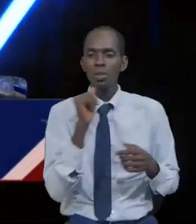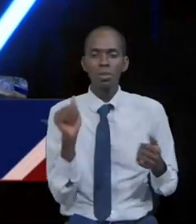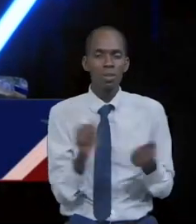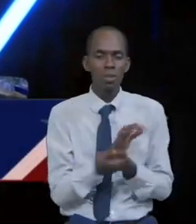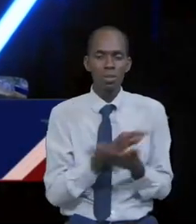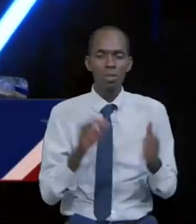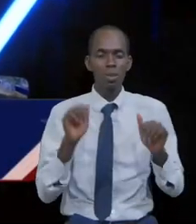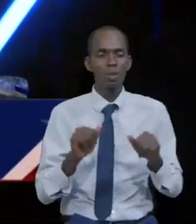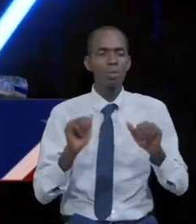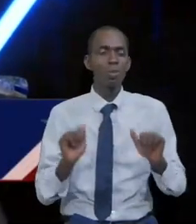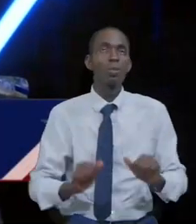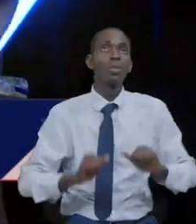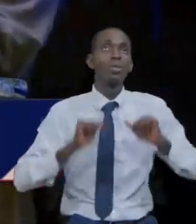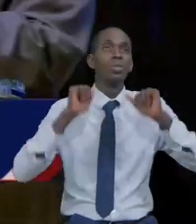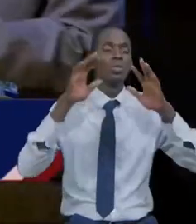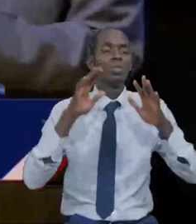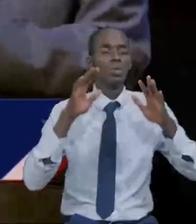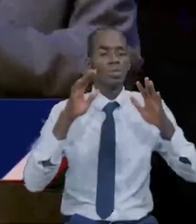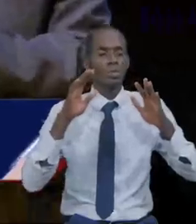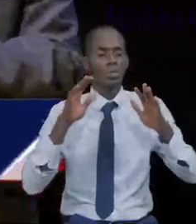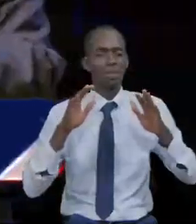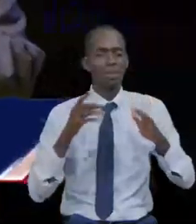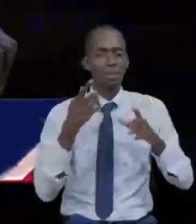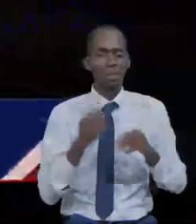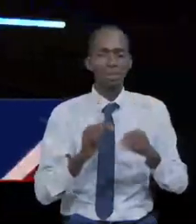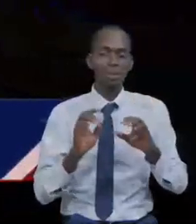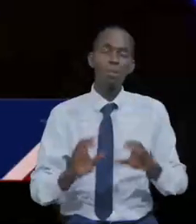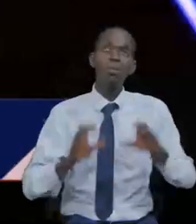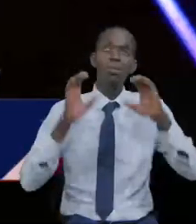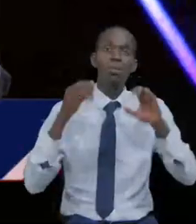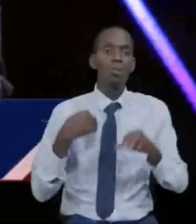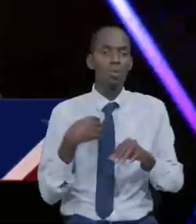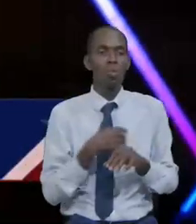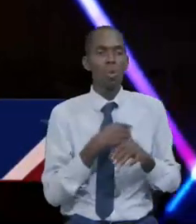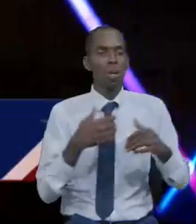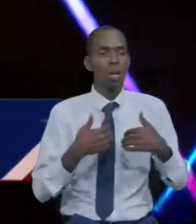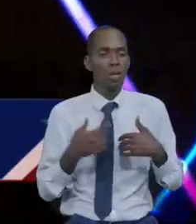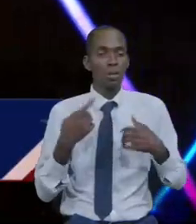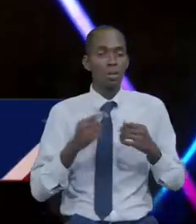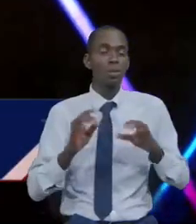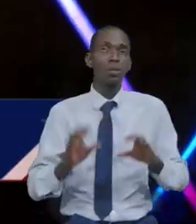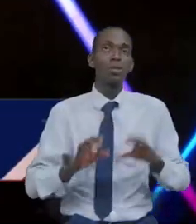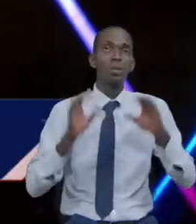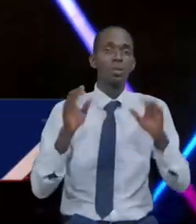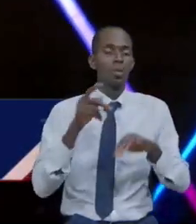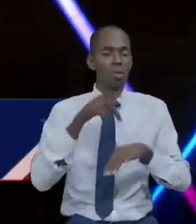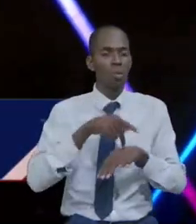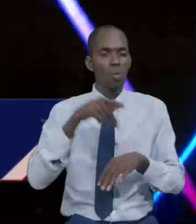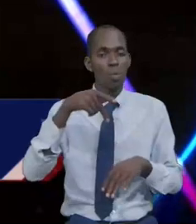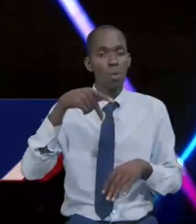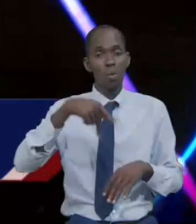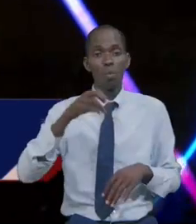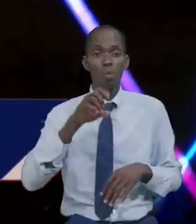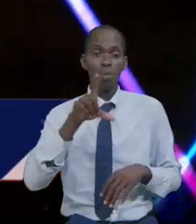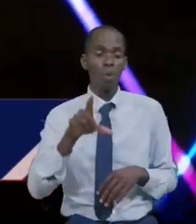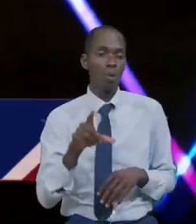indestructible d'un cœur pur. La consécration que nous avons la consécration que Paul avait dès